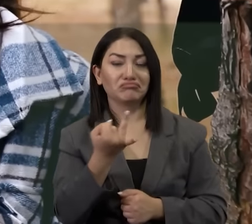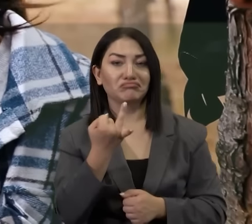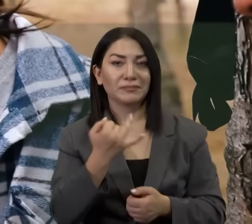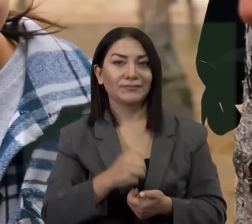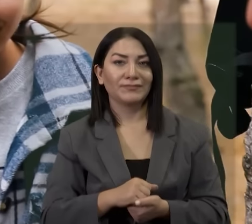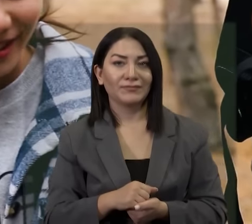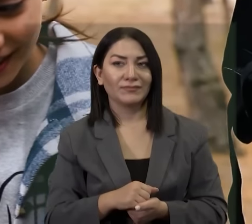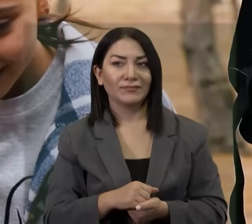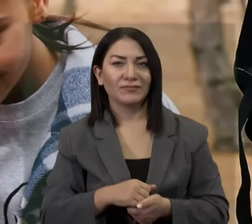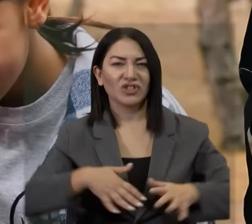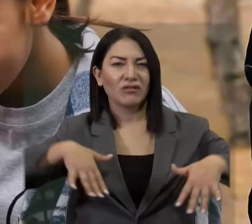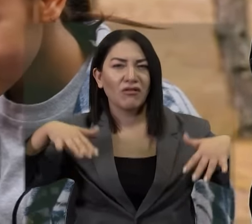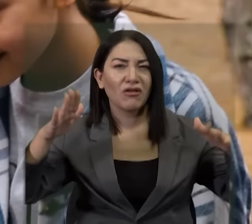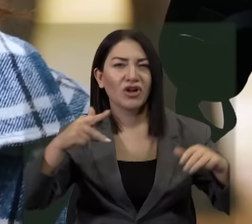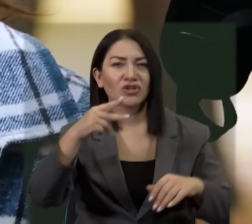Հետաքրքիր է։